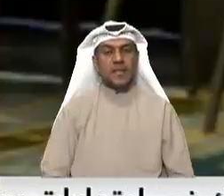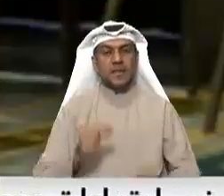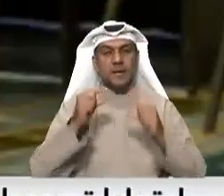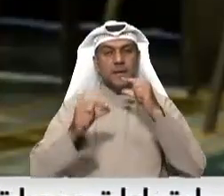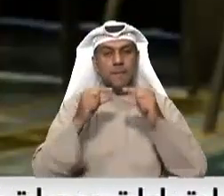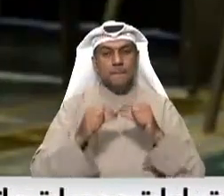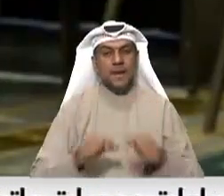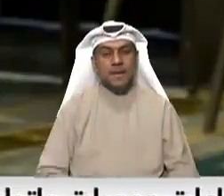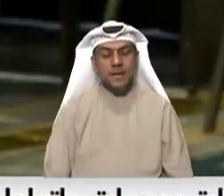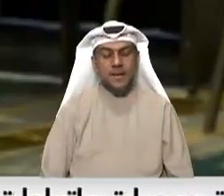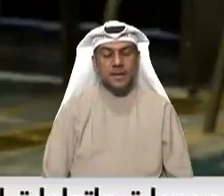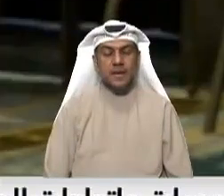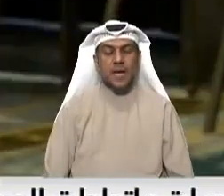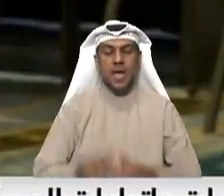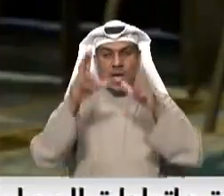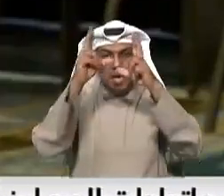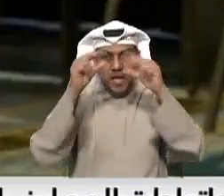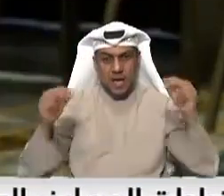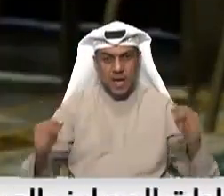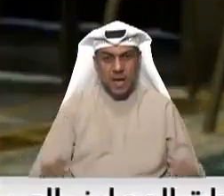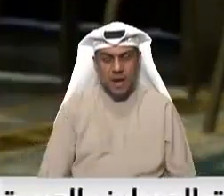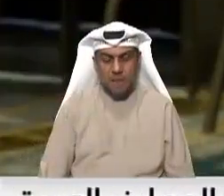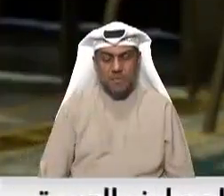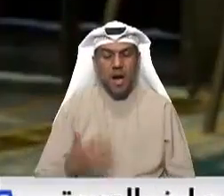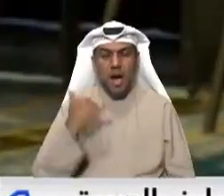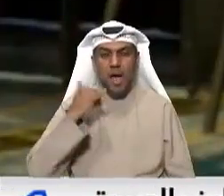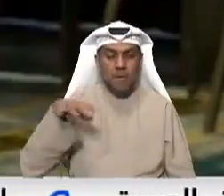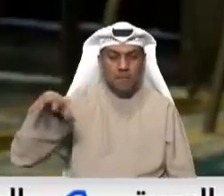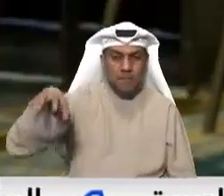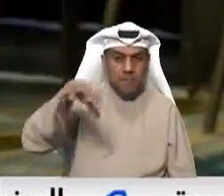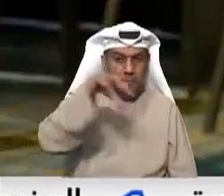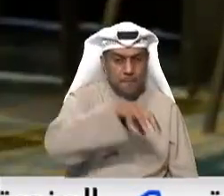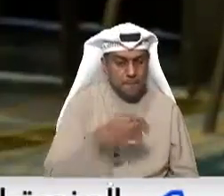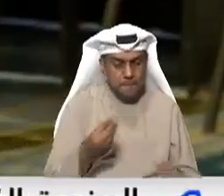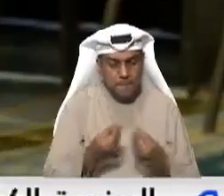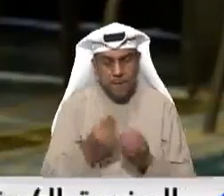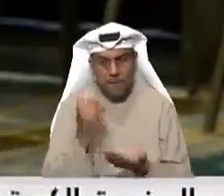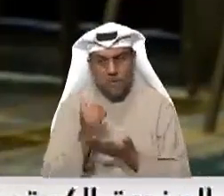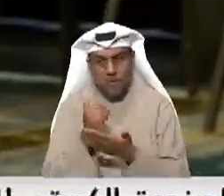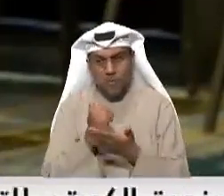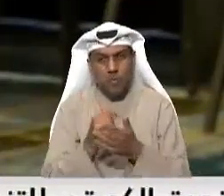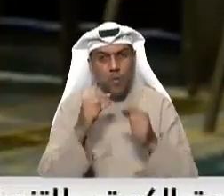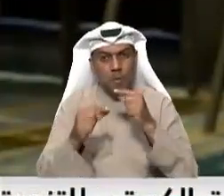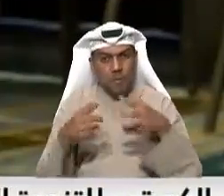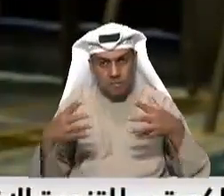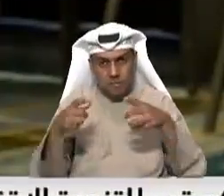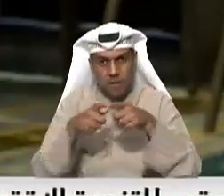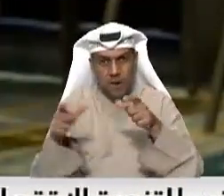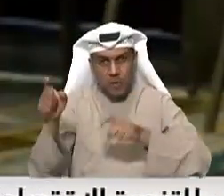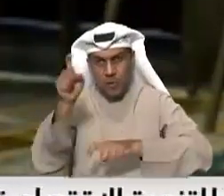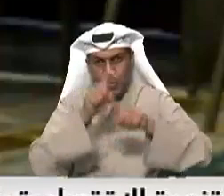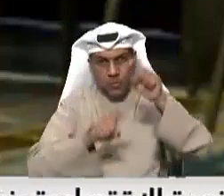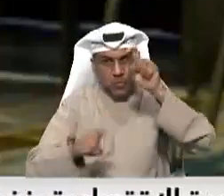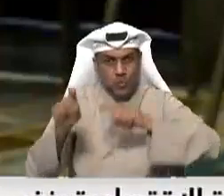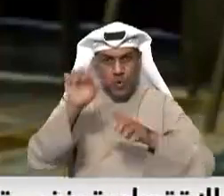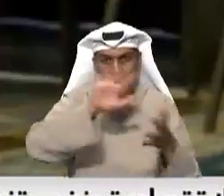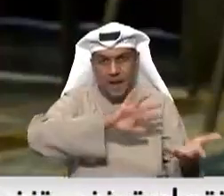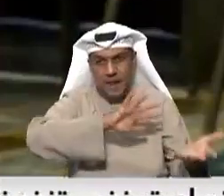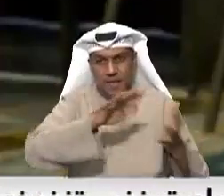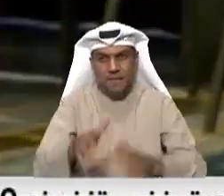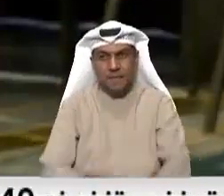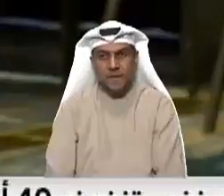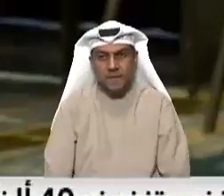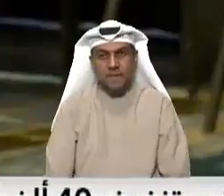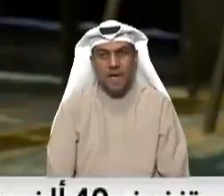اللبنانية، بحث الأمناء العامون لجمعيات المصارف العربية سبل مواجهة التحديات الاقتصادية التي تعترض المنطقة، وسط